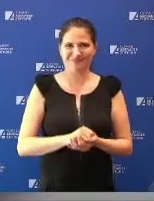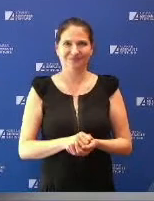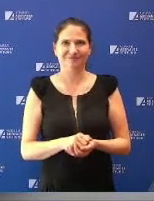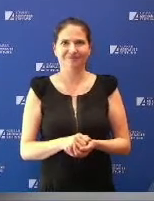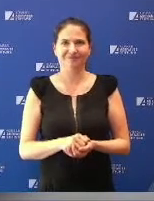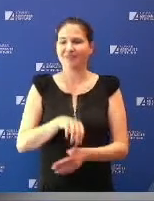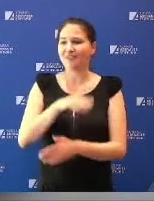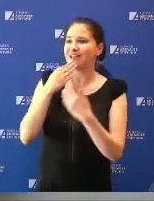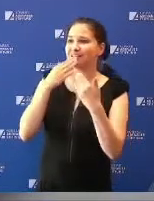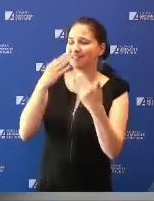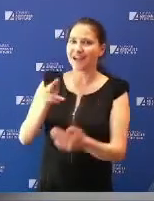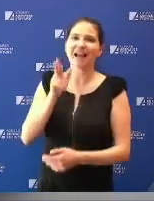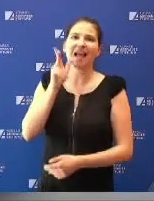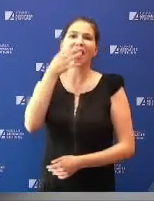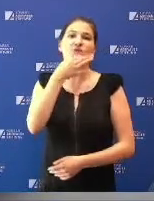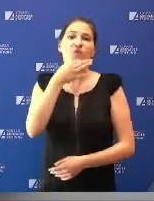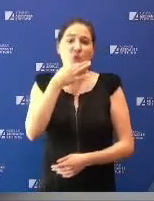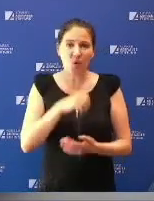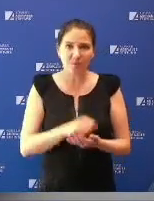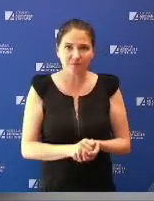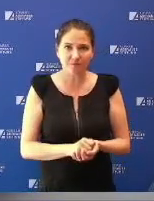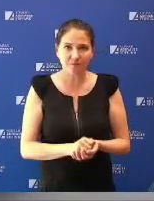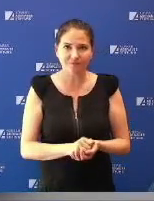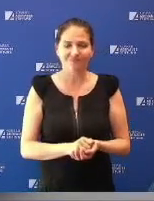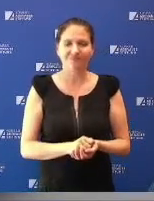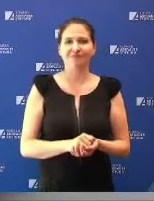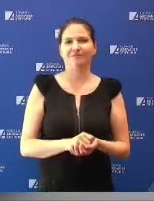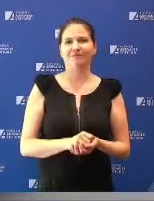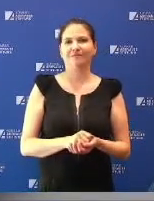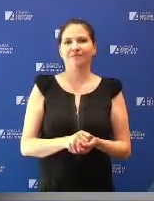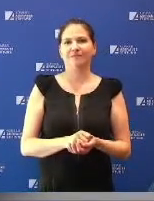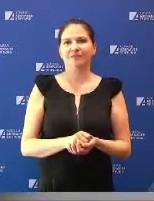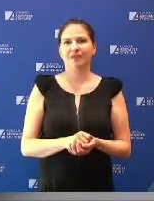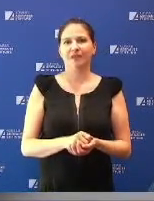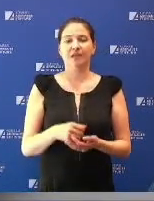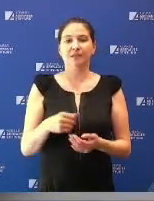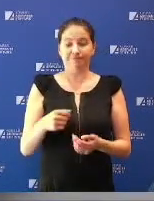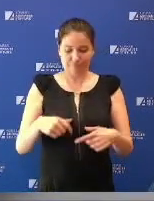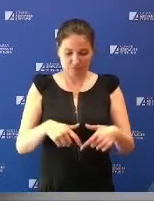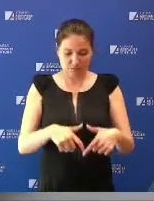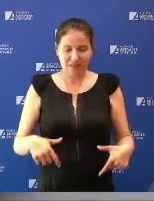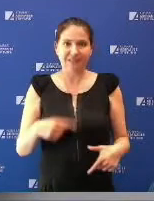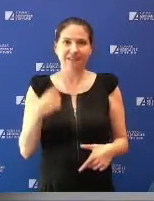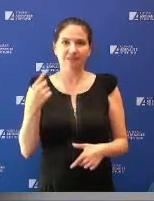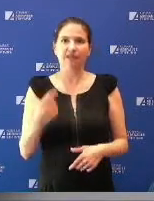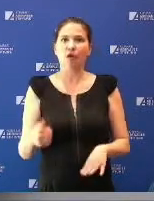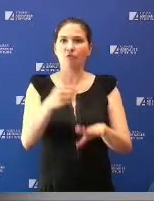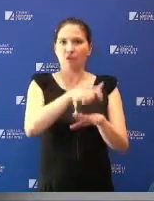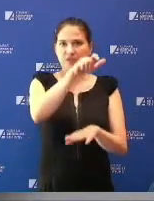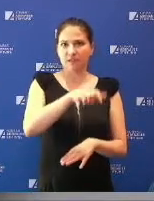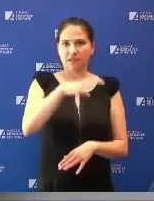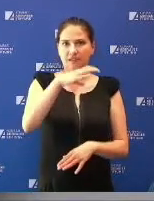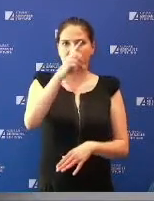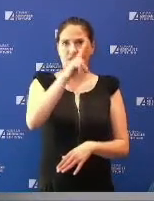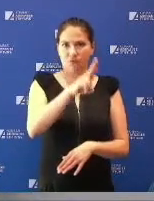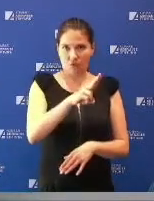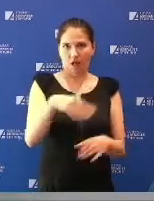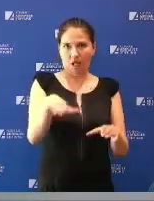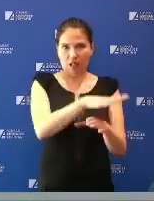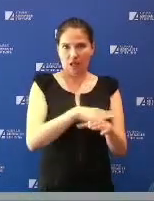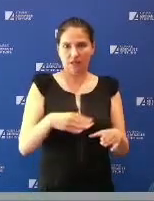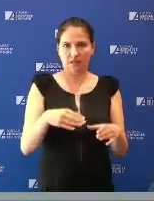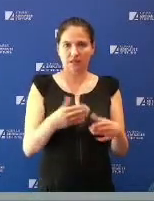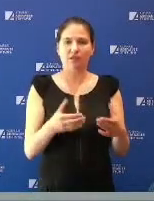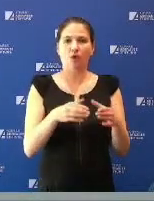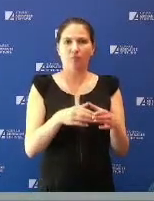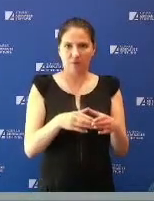Vielen Dank an Herrn Jung. Übrigens, und das hat man eben in der Bauchbinde gesehen, Herr Jung ist Vorsitzender der CDU-Landesgruppe